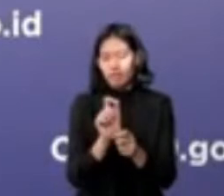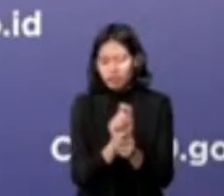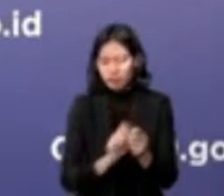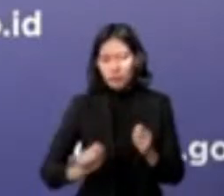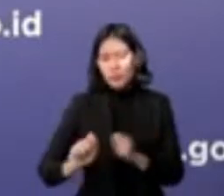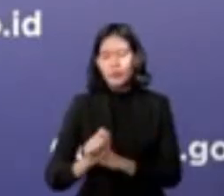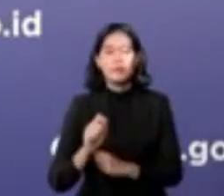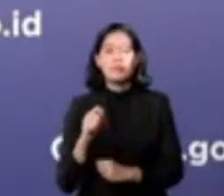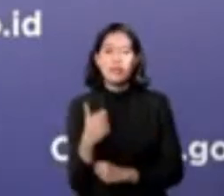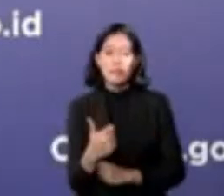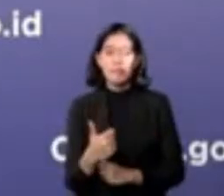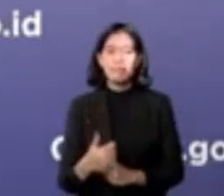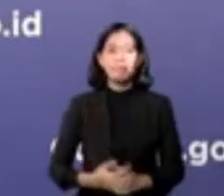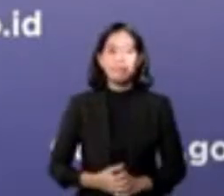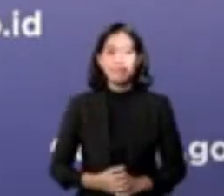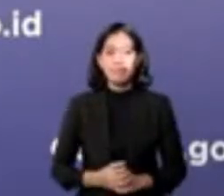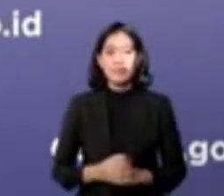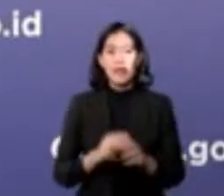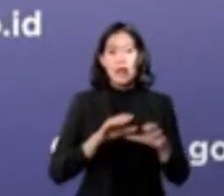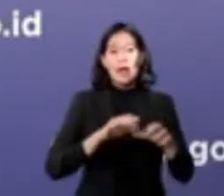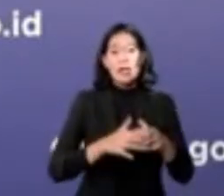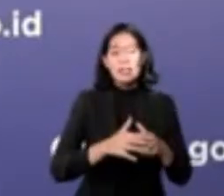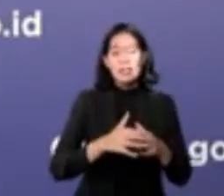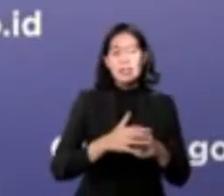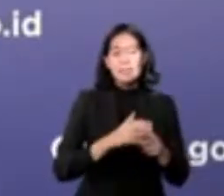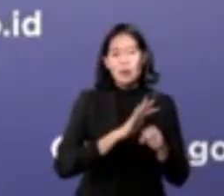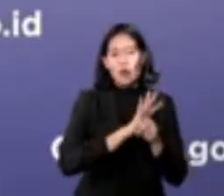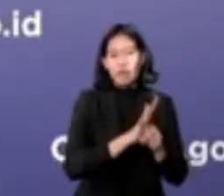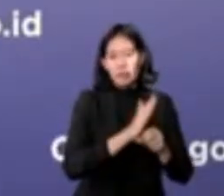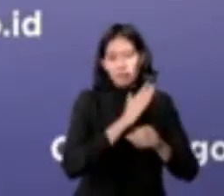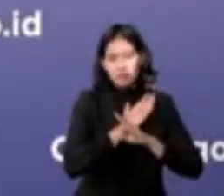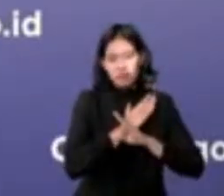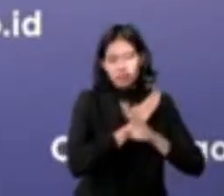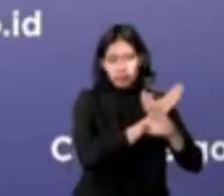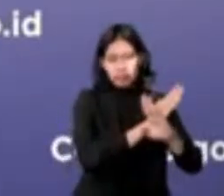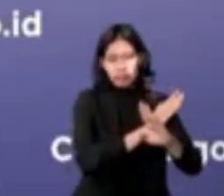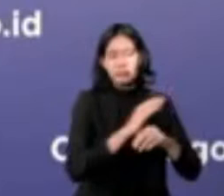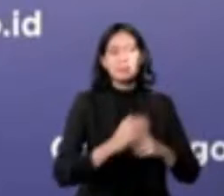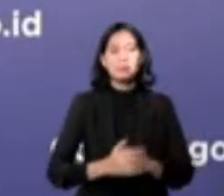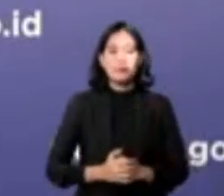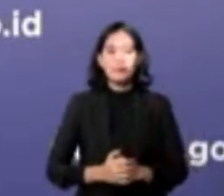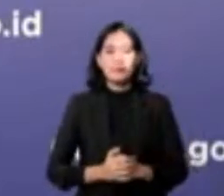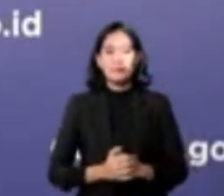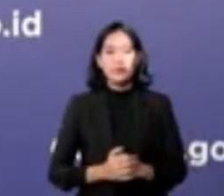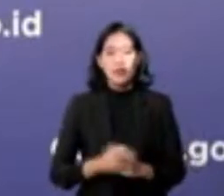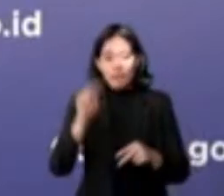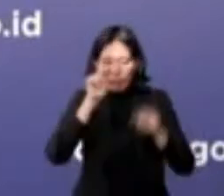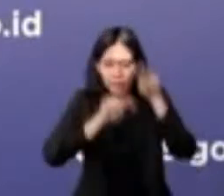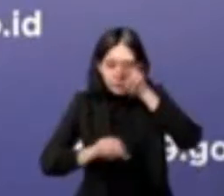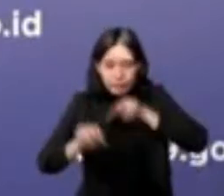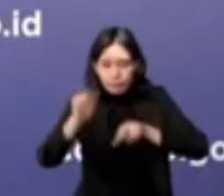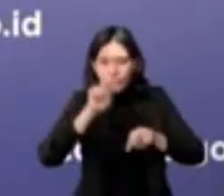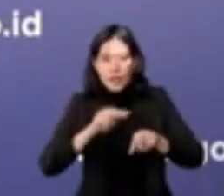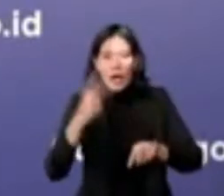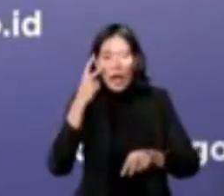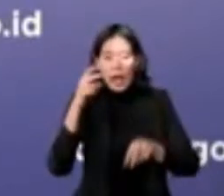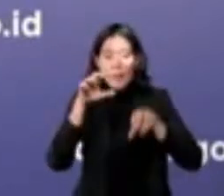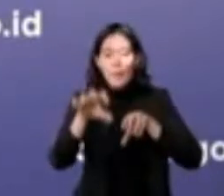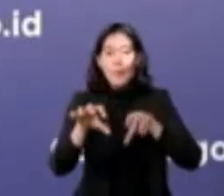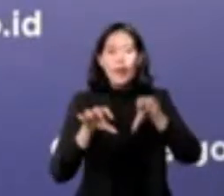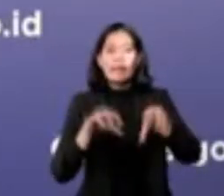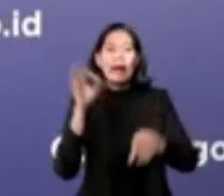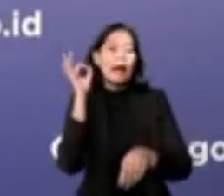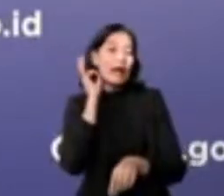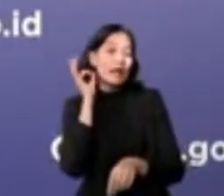COVID-19 di daerahnya. Tim pakar gugus tugas percepatan penanganan COVID-19 memantau perubahan peta